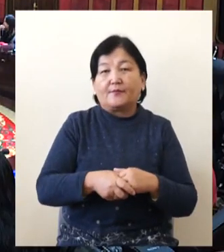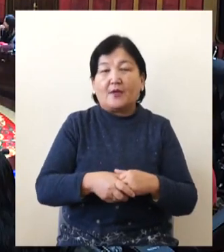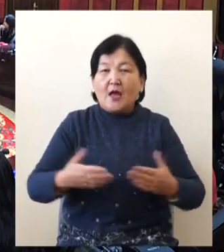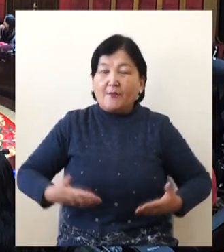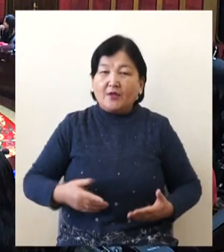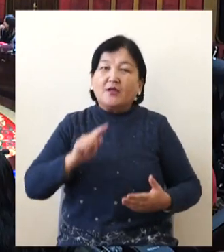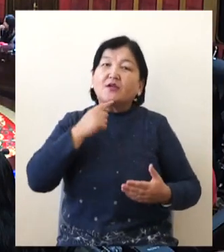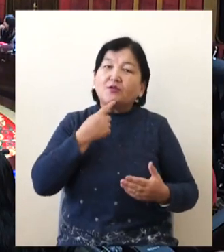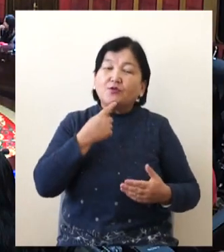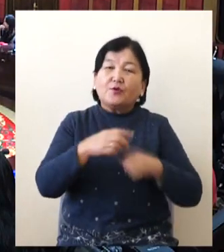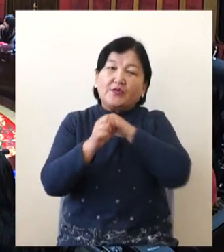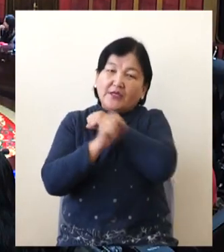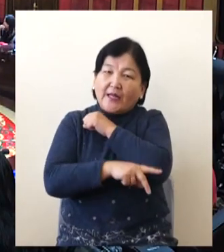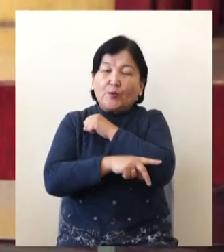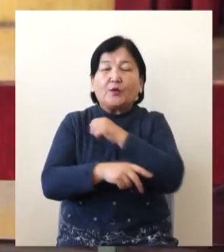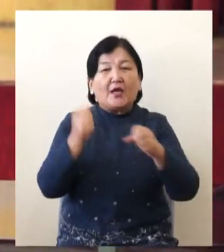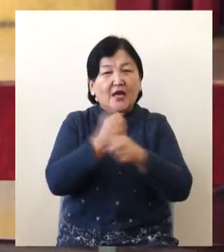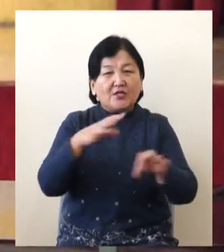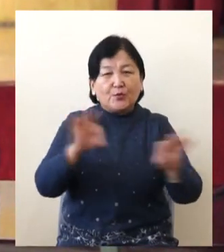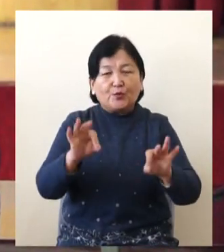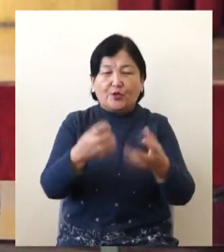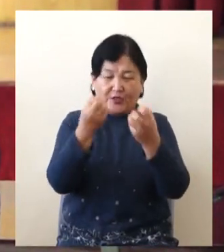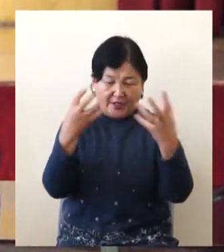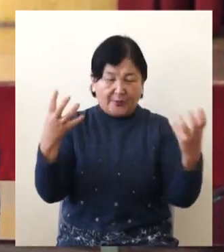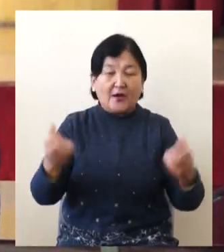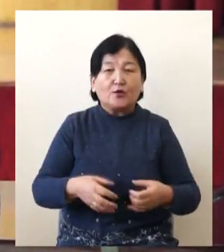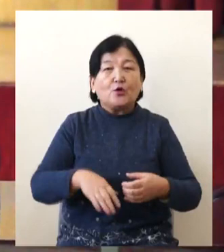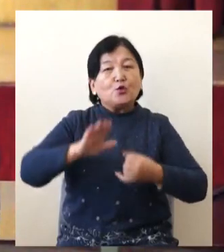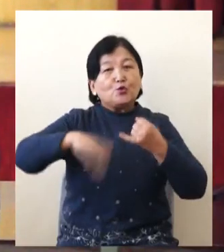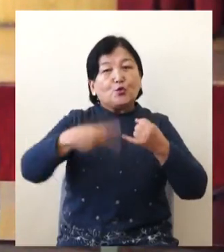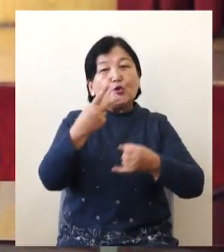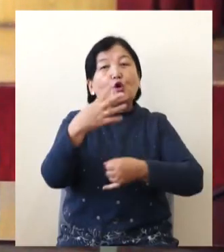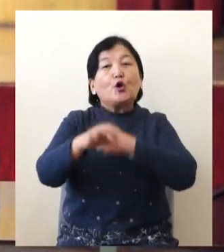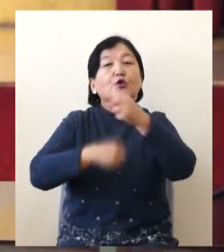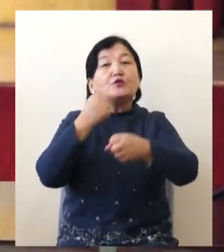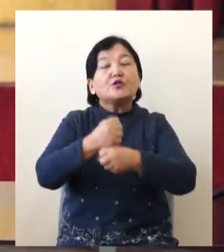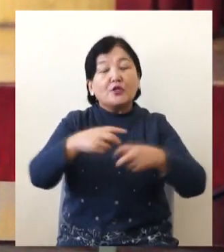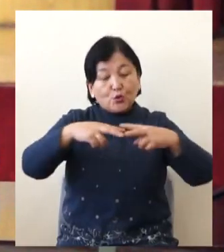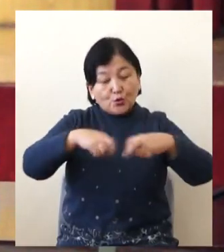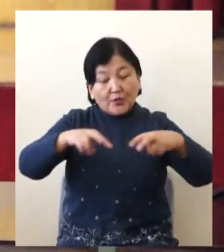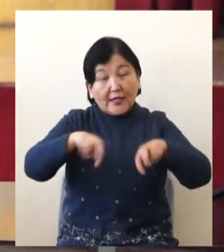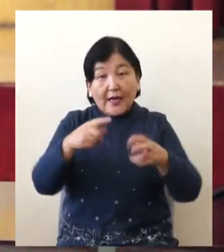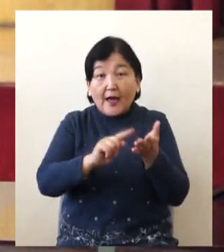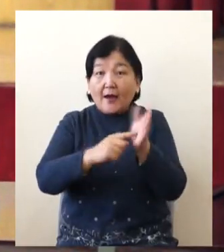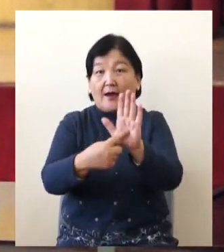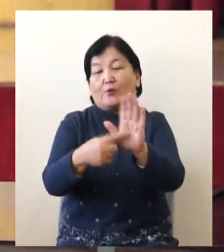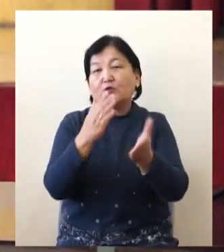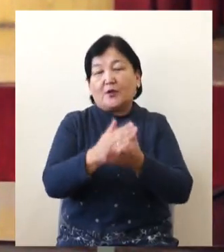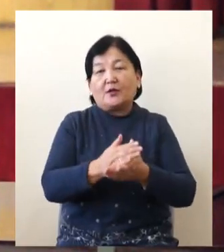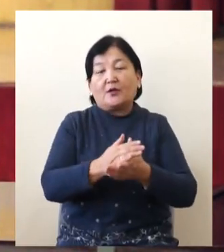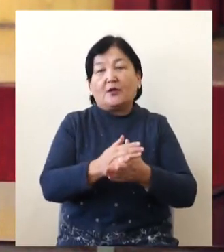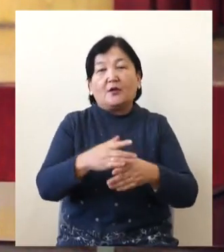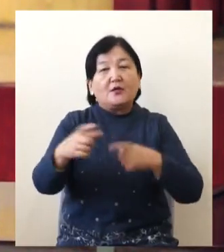Амьдрал хэцүү, ядуур, ажилгүй их байдгийг сүүлийн 20 жилийн судалгаа харуулж байна. Эдийн засгийн